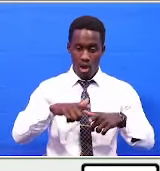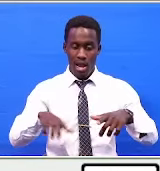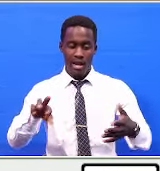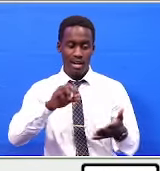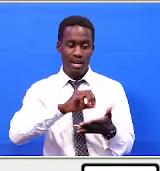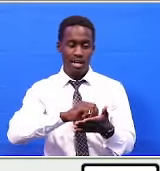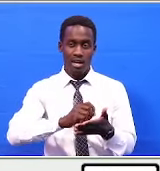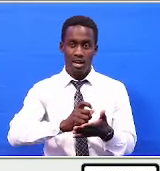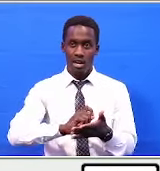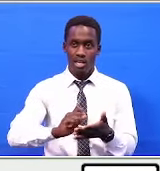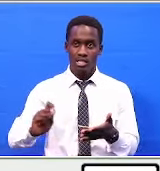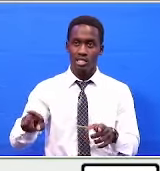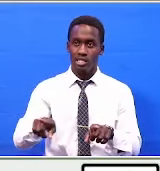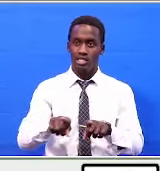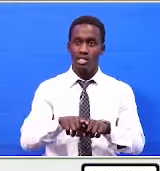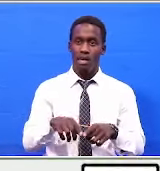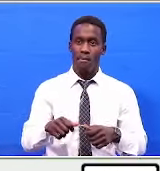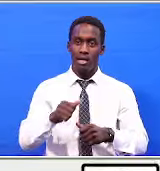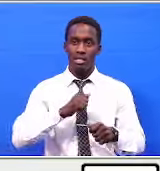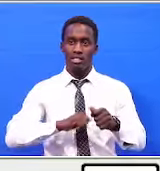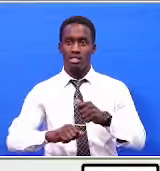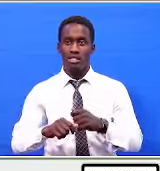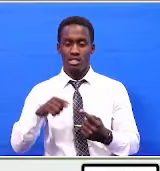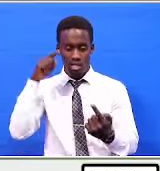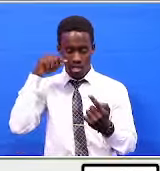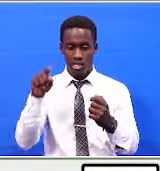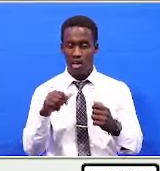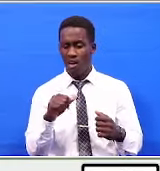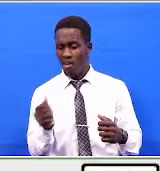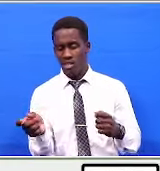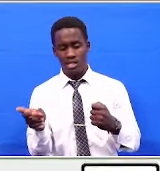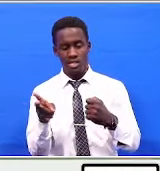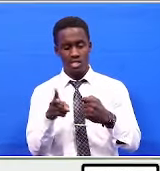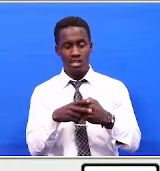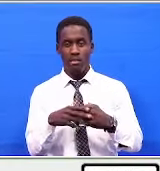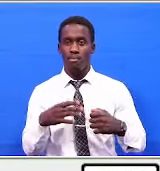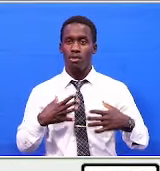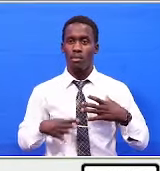the search operations targeting the other 7 persons is